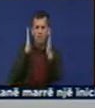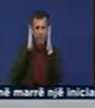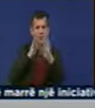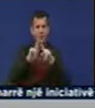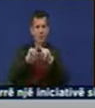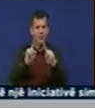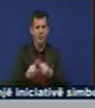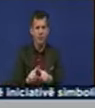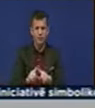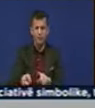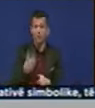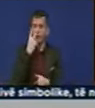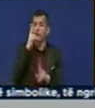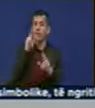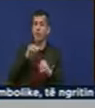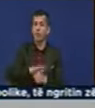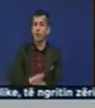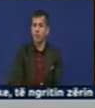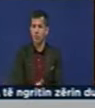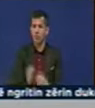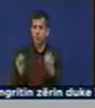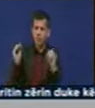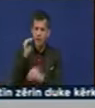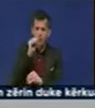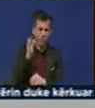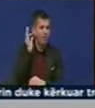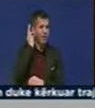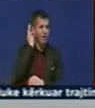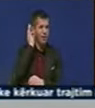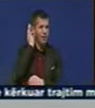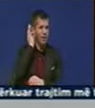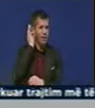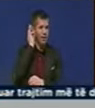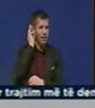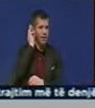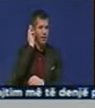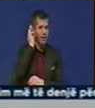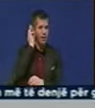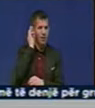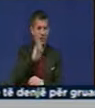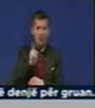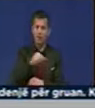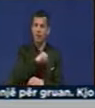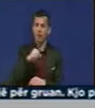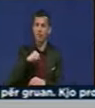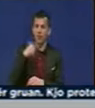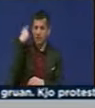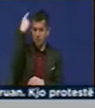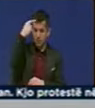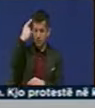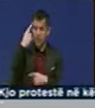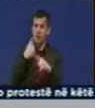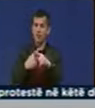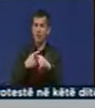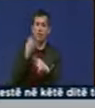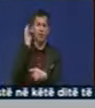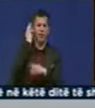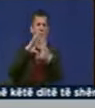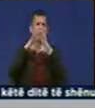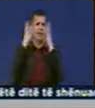qenë shkak për një diskriminim të skajshëm ndaj gjinisë femërore, edhe atë jo vetëm asaj shqiptare për të femrës në